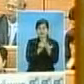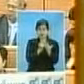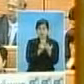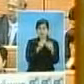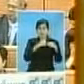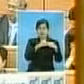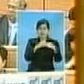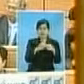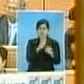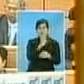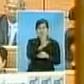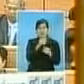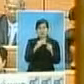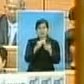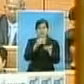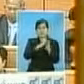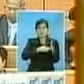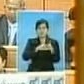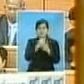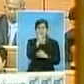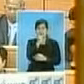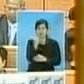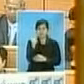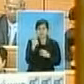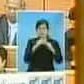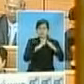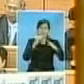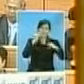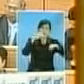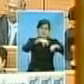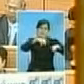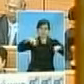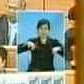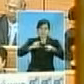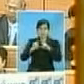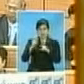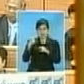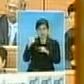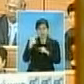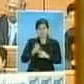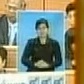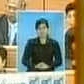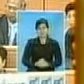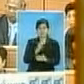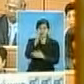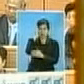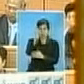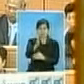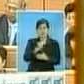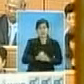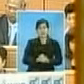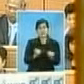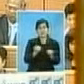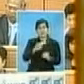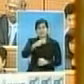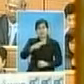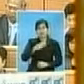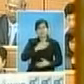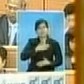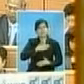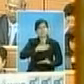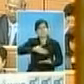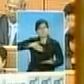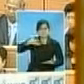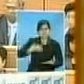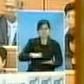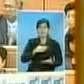ให้ทุกอย่างที่เป็นเนี่ยรับได้แต่ว่าต้องผ่านการทำประชามติประชาติครับคือผมคิดว่าพรรคศปัตย์เคเชื่อว่า